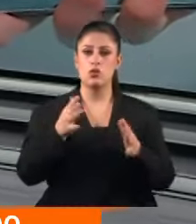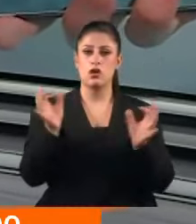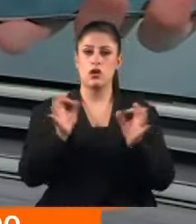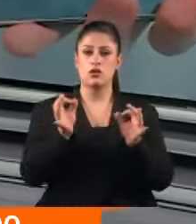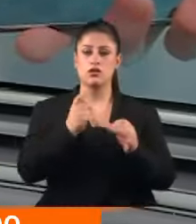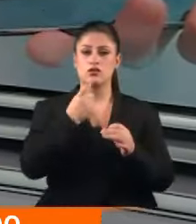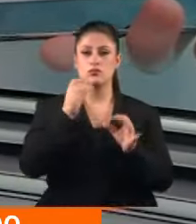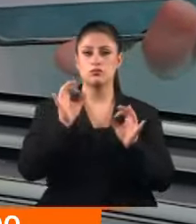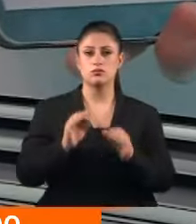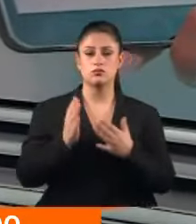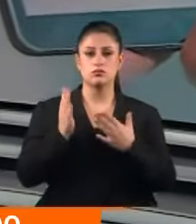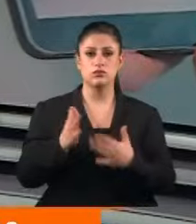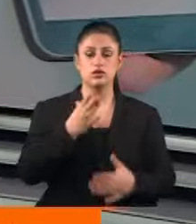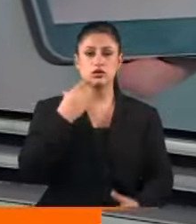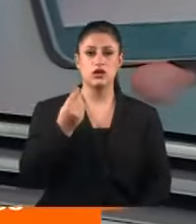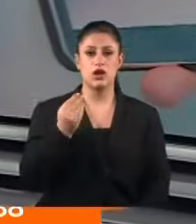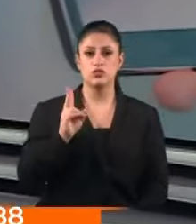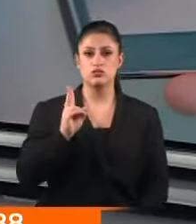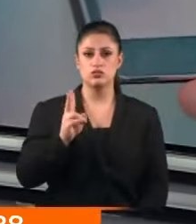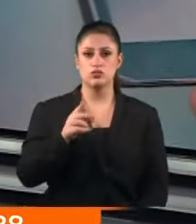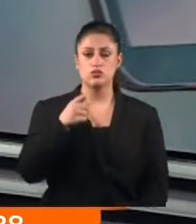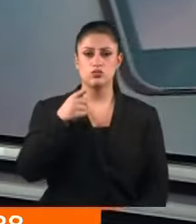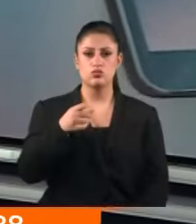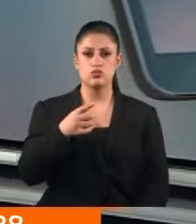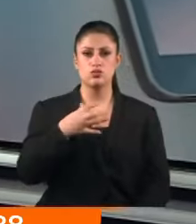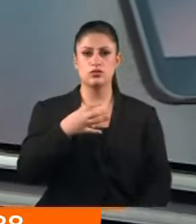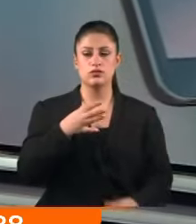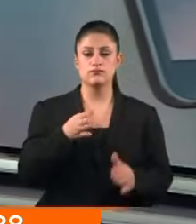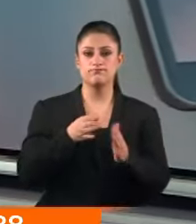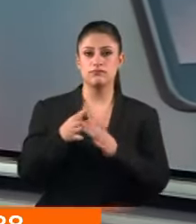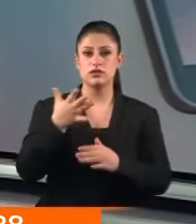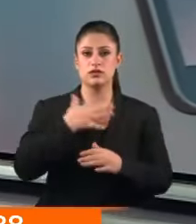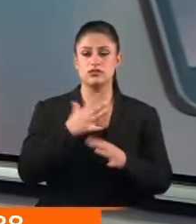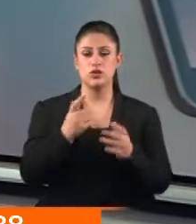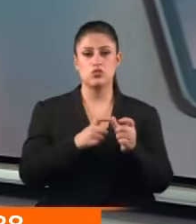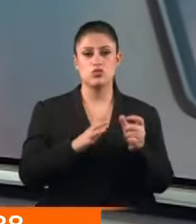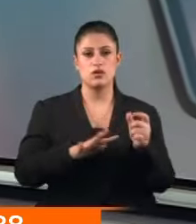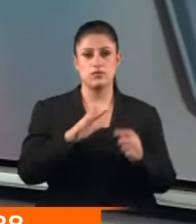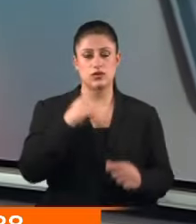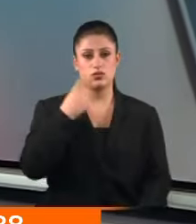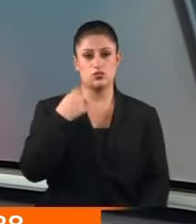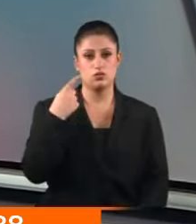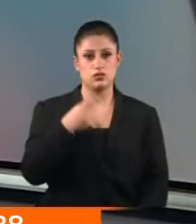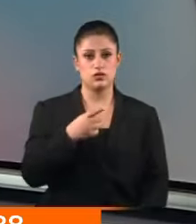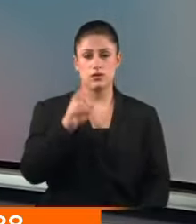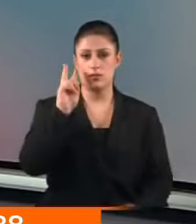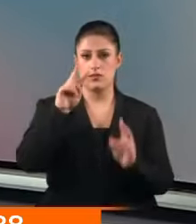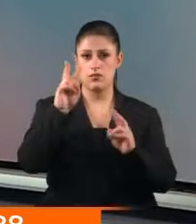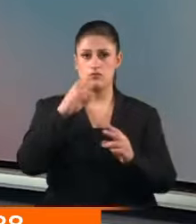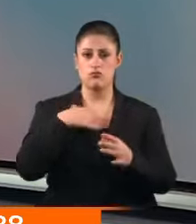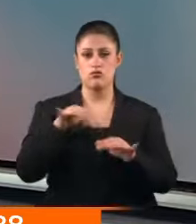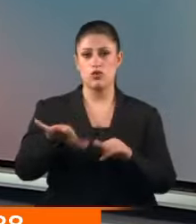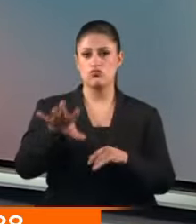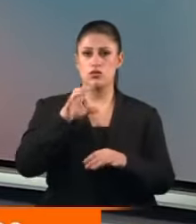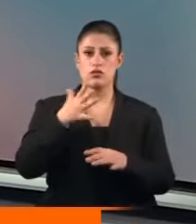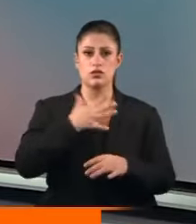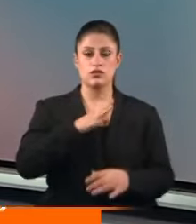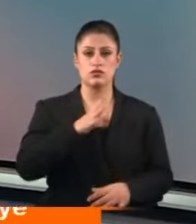erken yaşlarda başlıyor. Gençleri bu furyaya en çok itense sosyal medya. Birbirlerine bakarak özenme durumu söz konusu